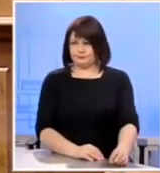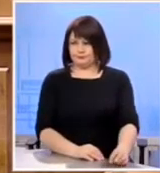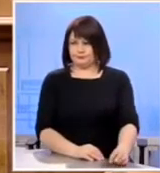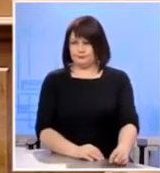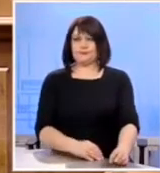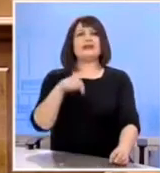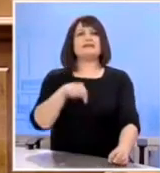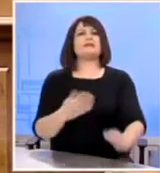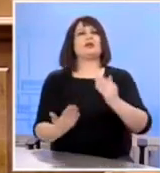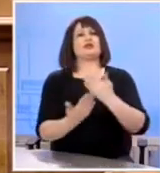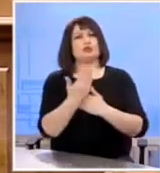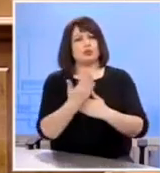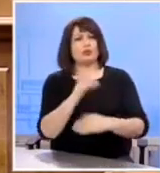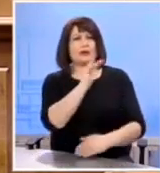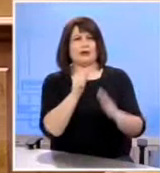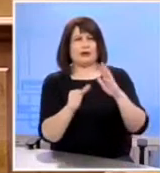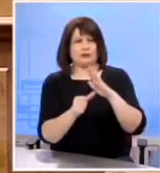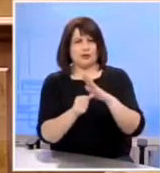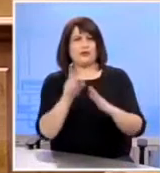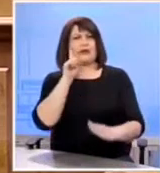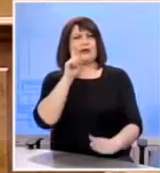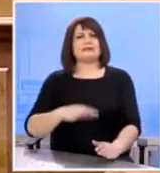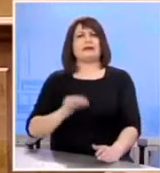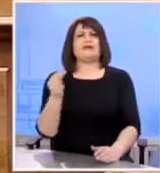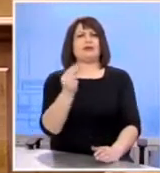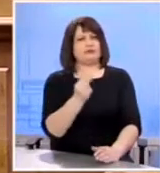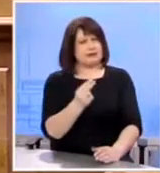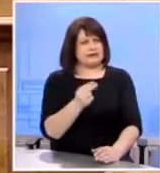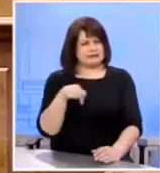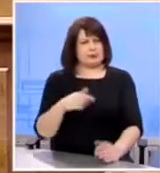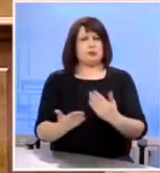Σήμερα το πρωί, κύριε Πρόεδρε, κυρίες και κύριοι βουλευτές,